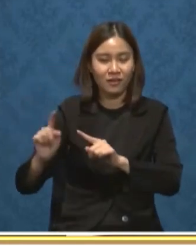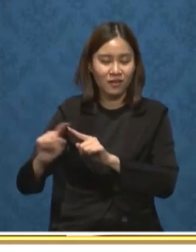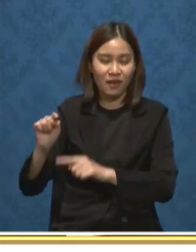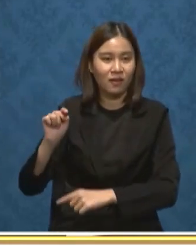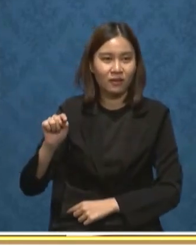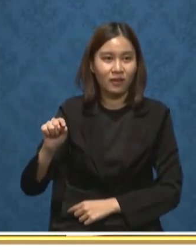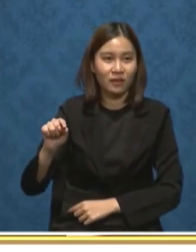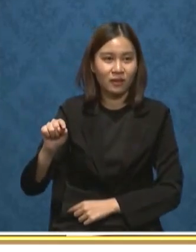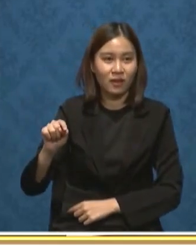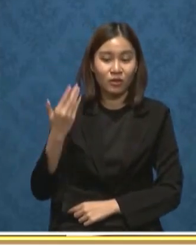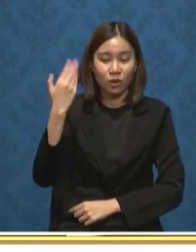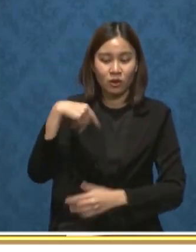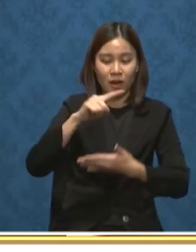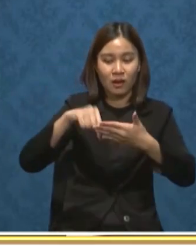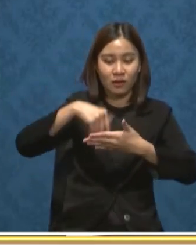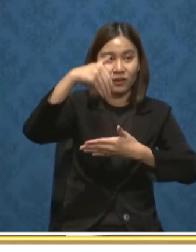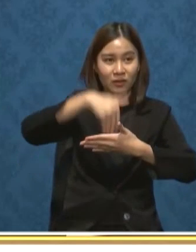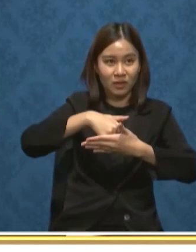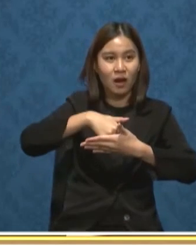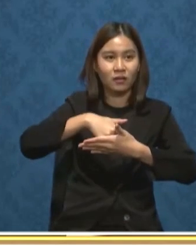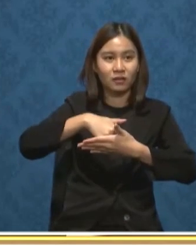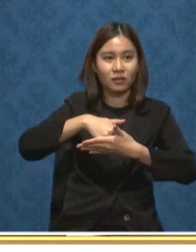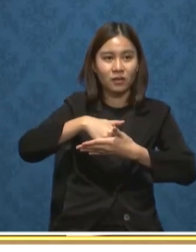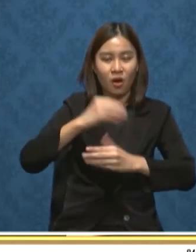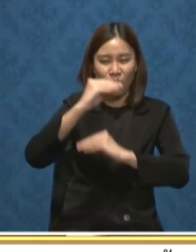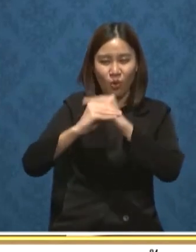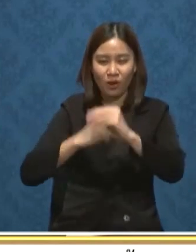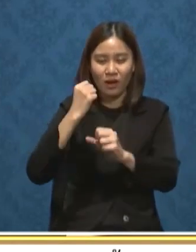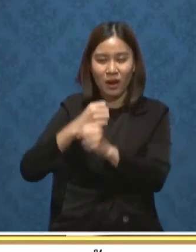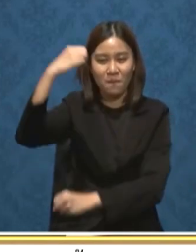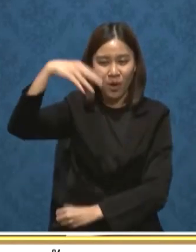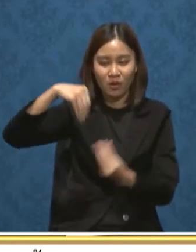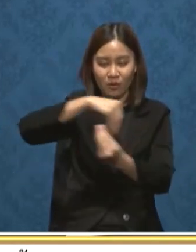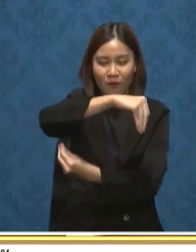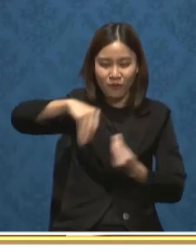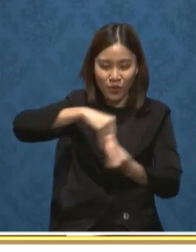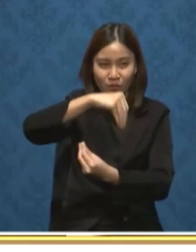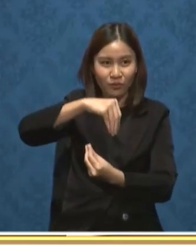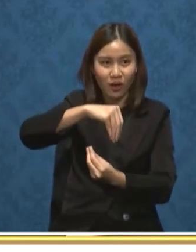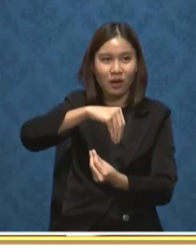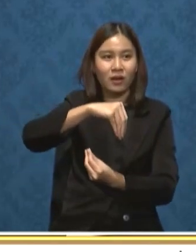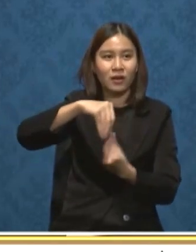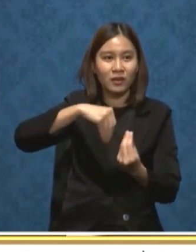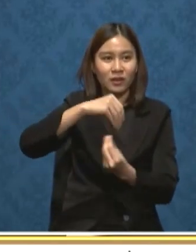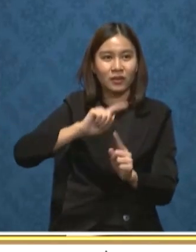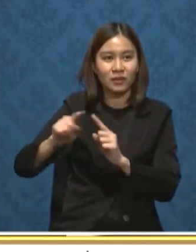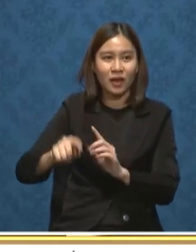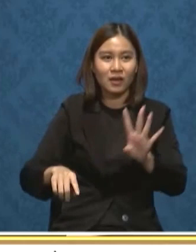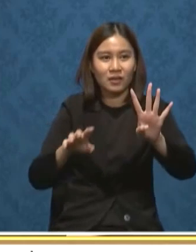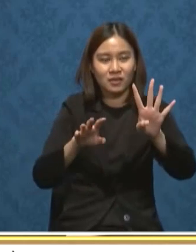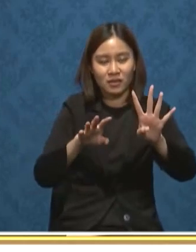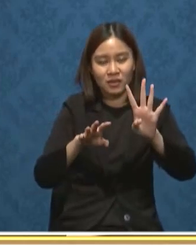นี่ฮะ ช่วงเลือกตั้งกับก้าที่จะประเคนโครงการผลิใฟาพลังานหมุเวียนถึงทวน 4,8